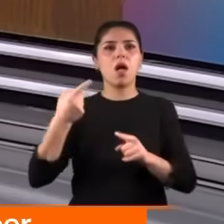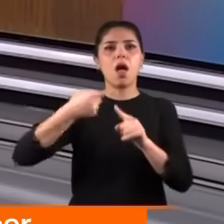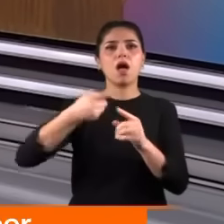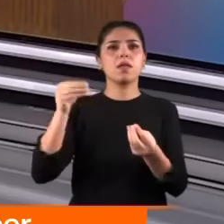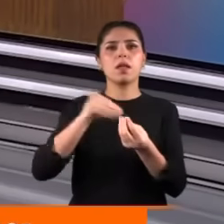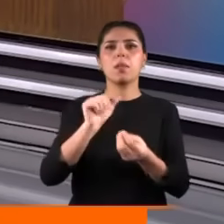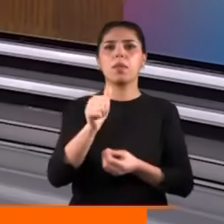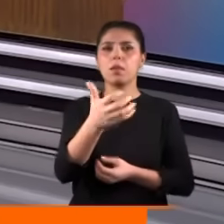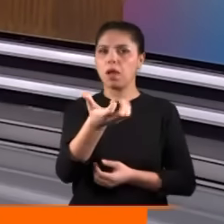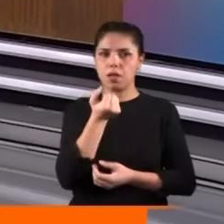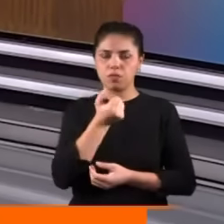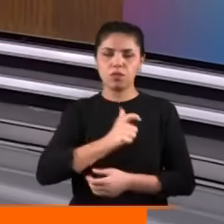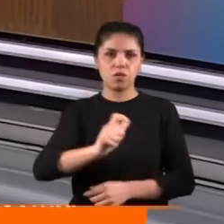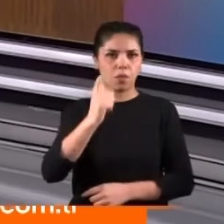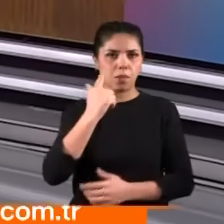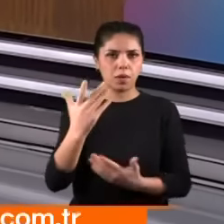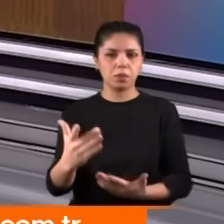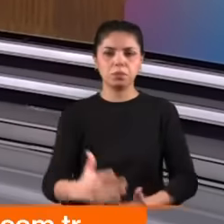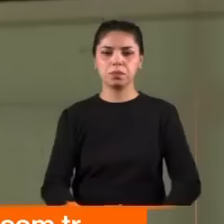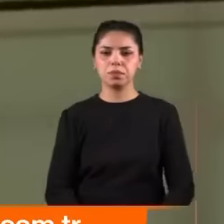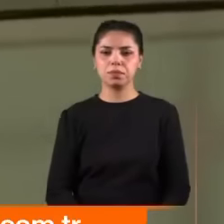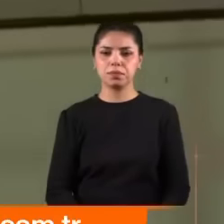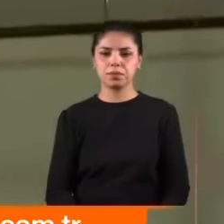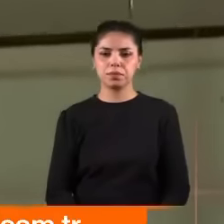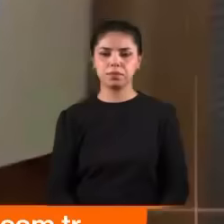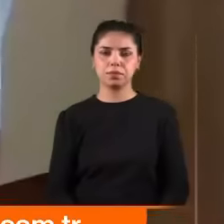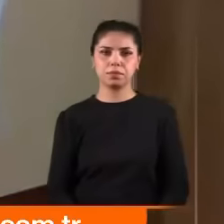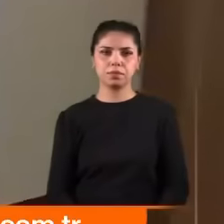zamını ne zaman alacak? İşte yanıtlar.